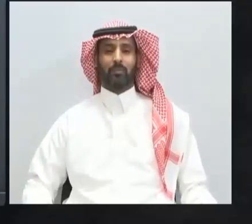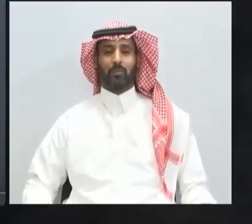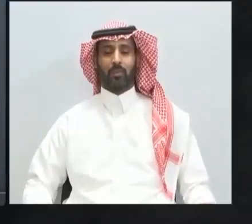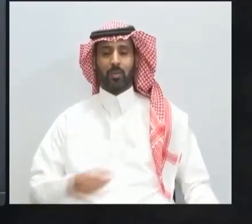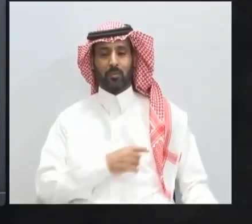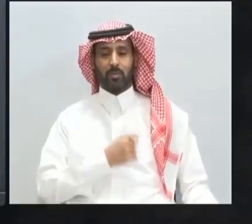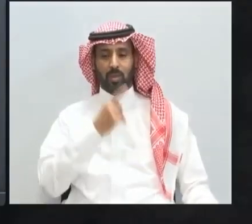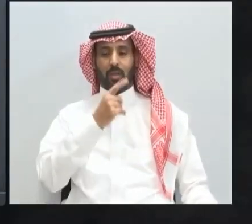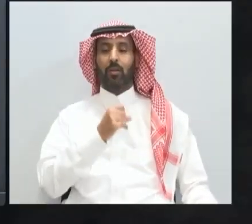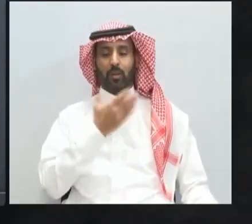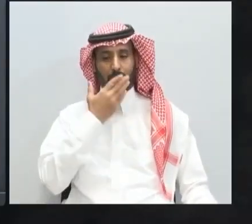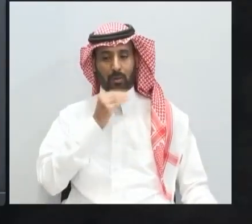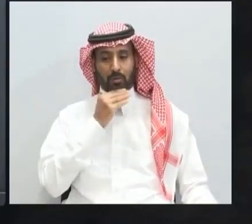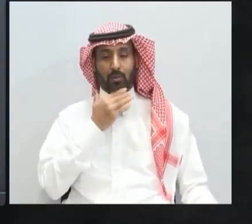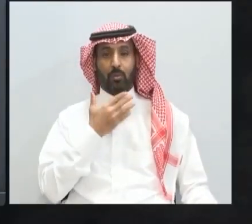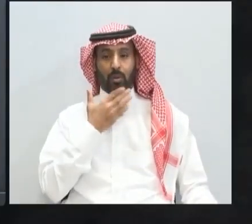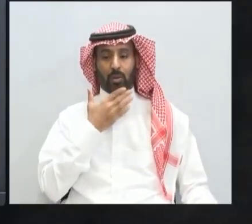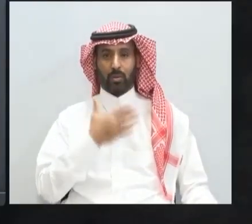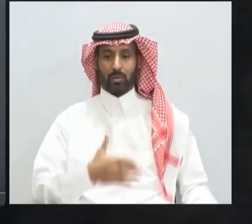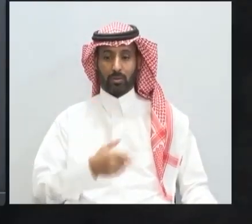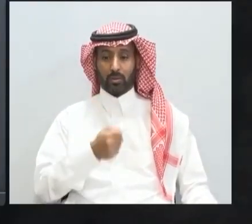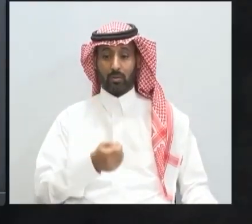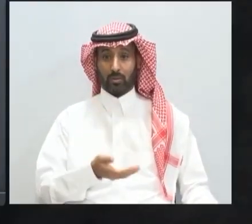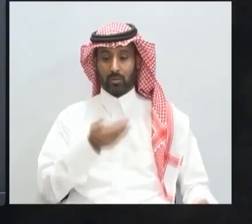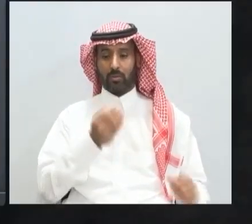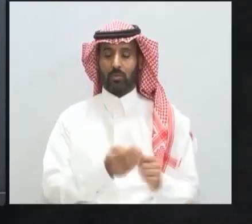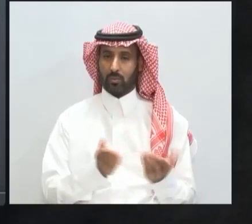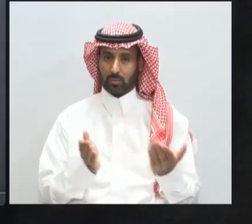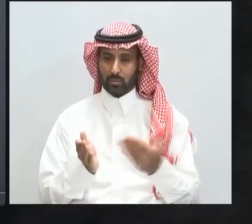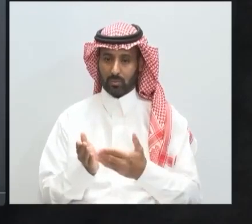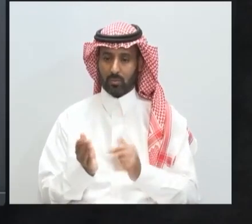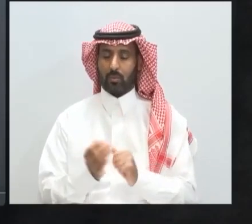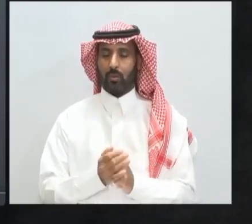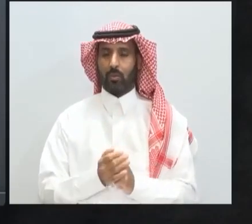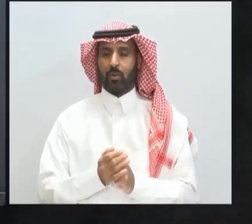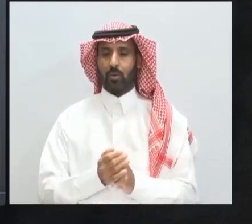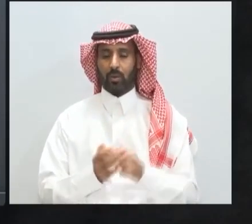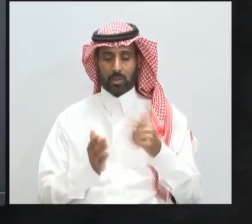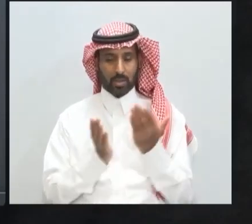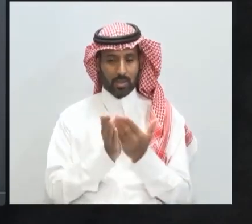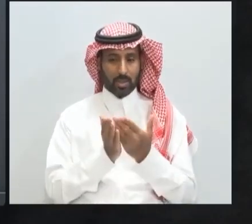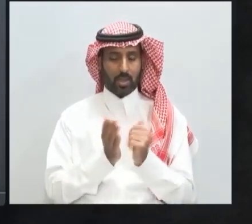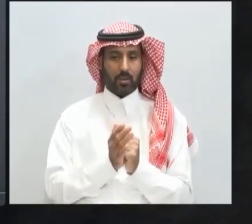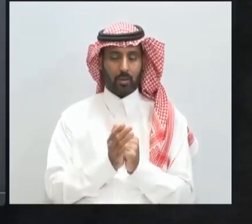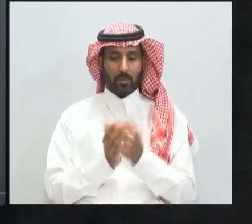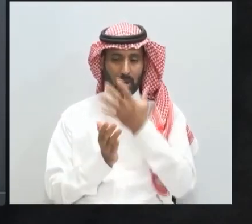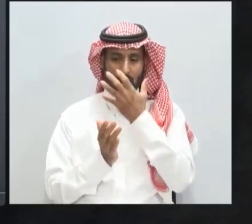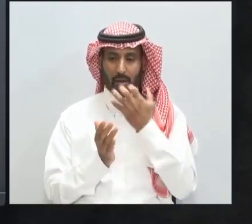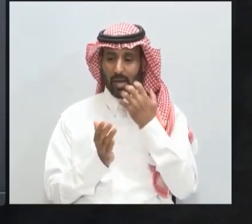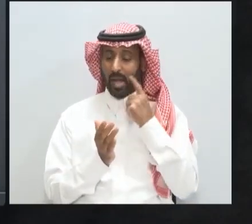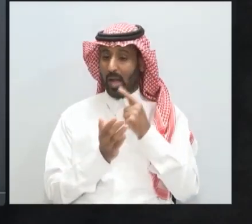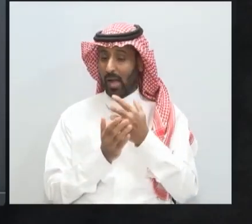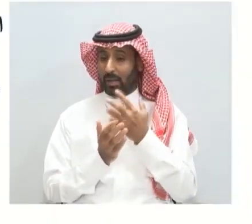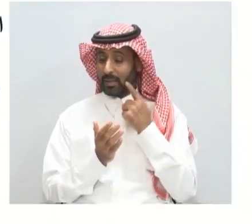بسم الله والحمد لله والصلاه والسلام على رسول الله طلابي وطالبي اهلا وسهلا بكم في درس جديد من مادتنا